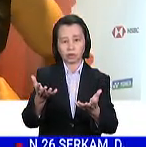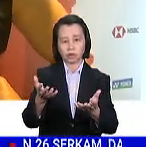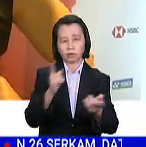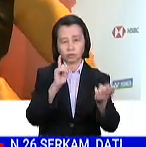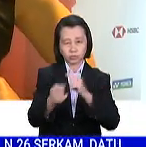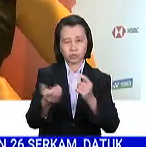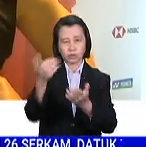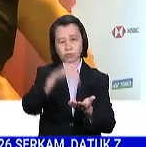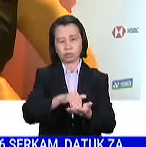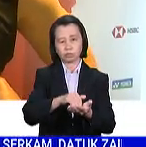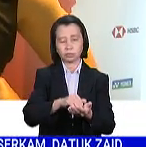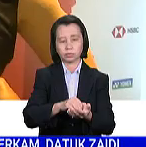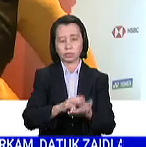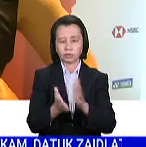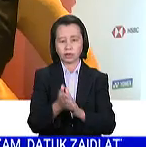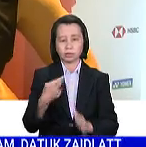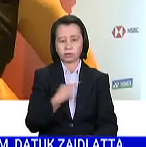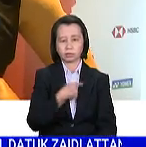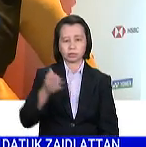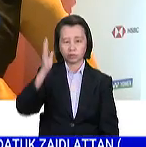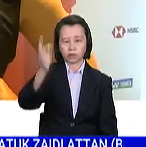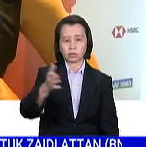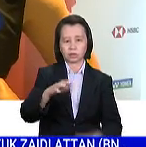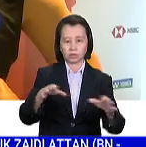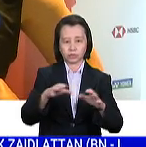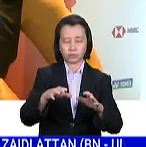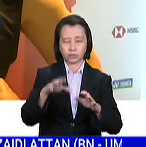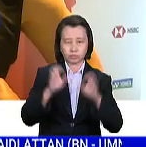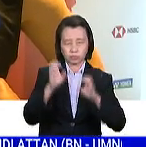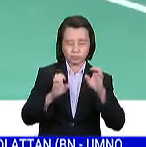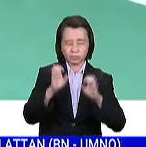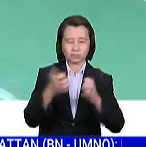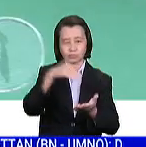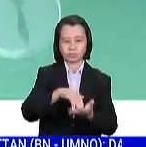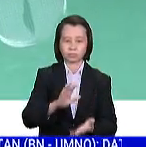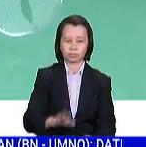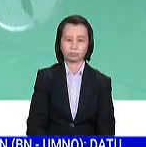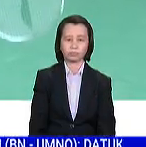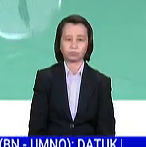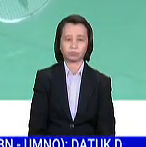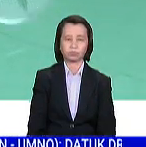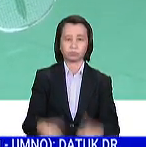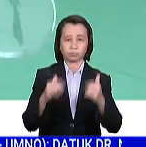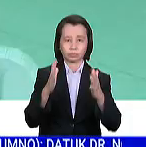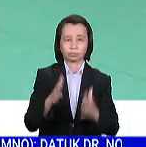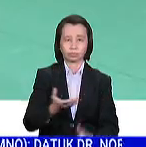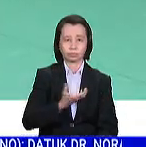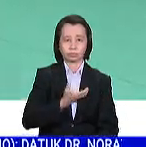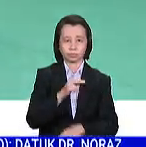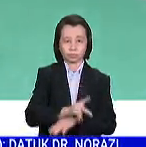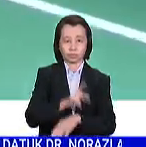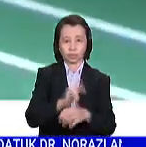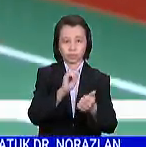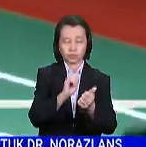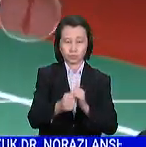balik, so kita akan buat analyse way coach lah. Bagaimanapun, pemenang pingat perak Sukan